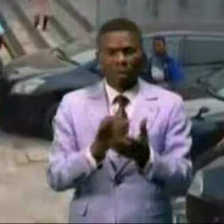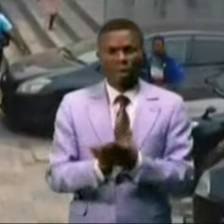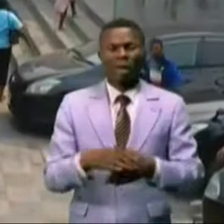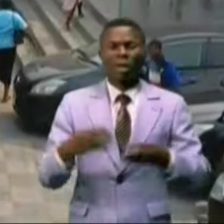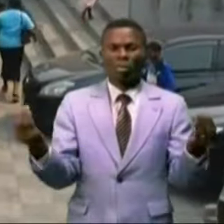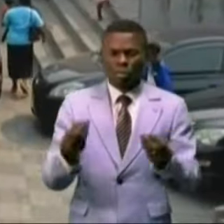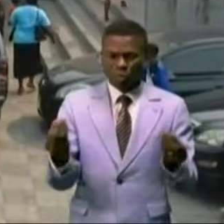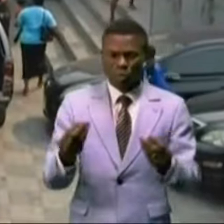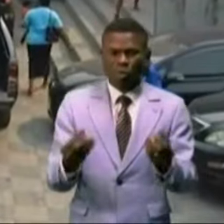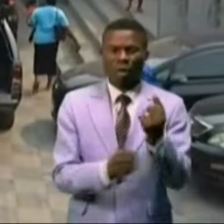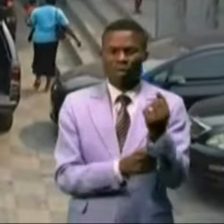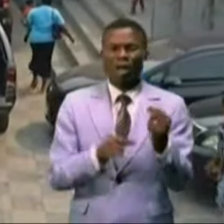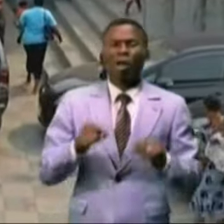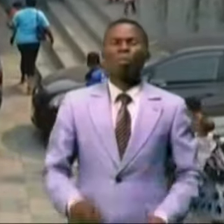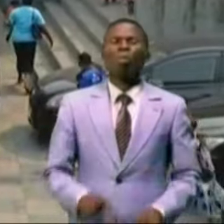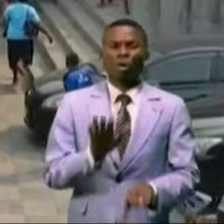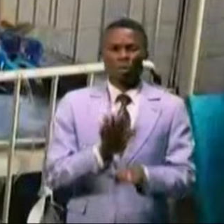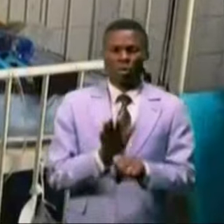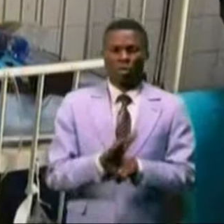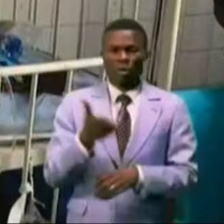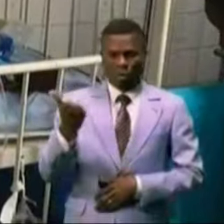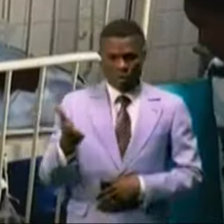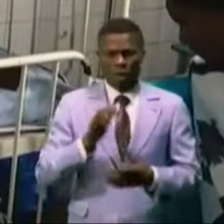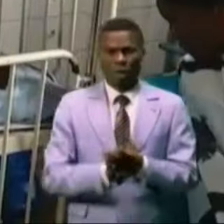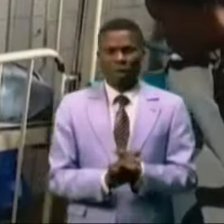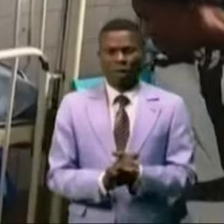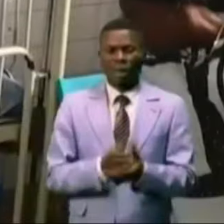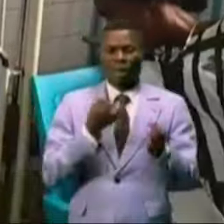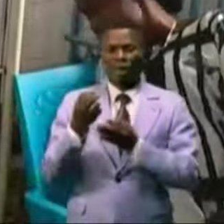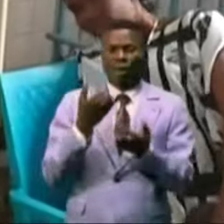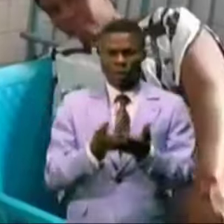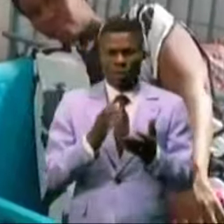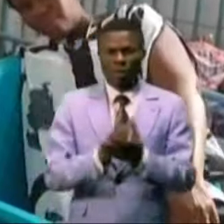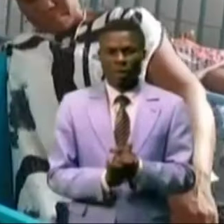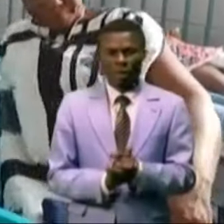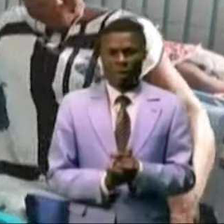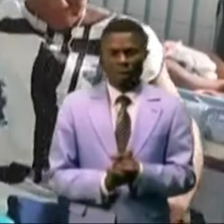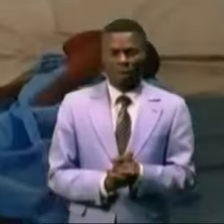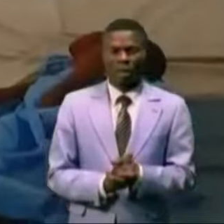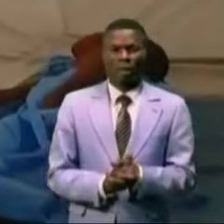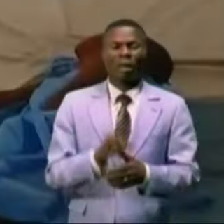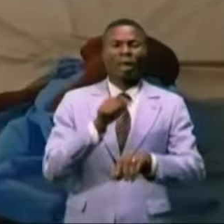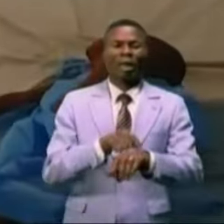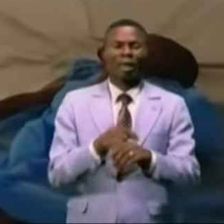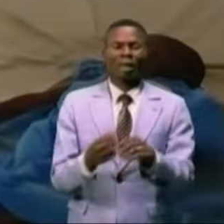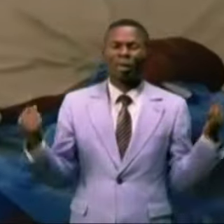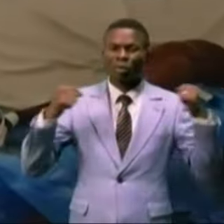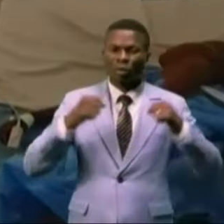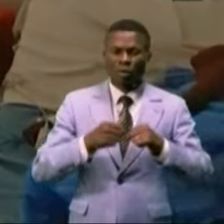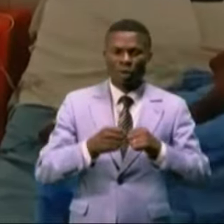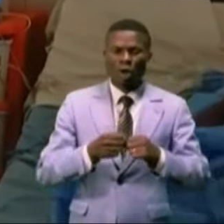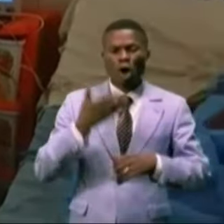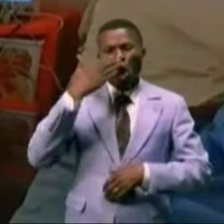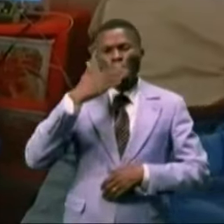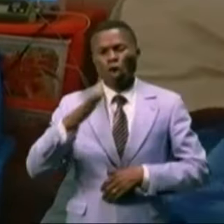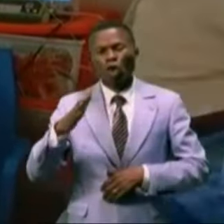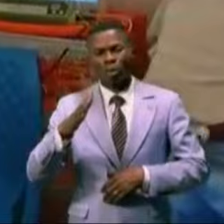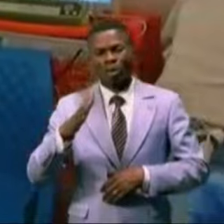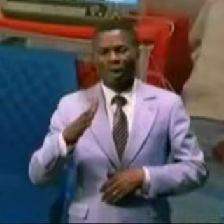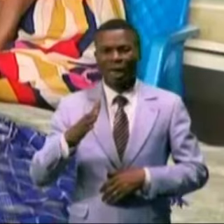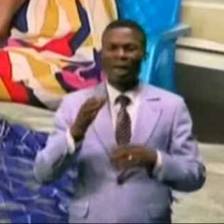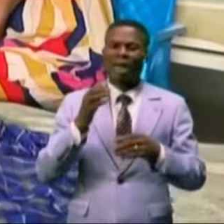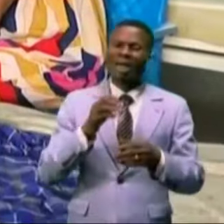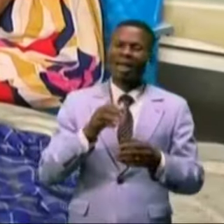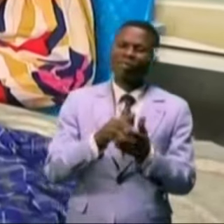être à la base de ces décès? Comment et pourquoi cela devient fréquent? Est-ce que c'est la saison? Est-ce la précarité des conditions socio-économiques